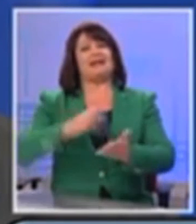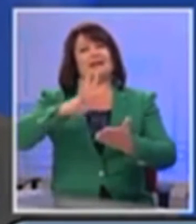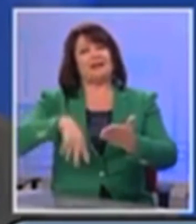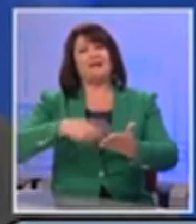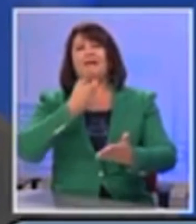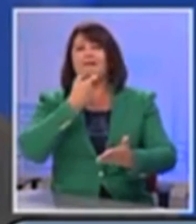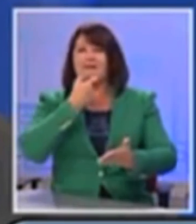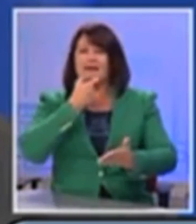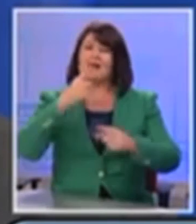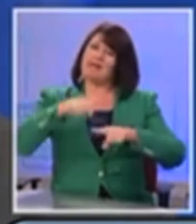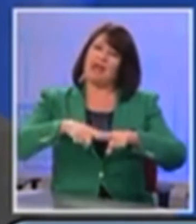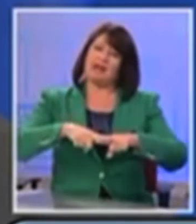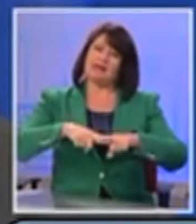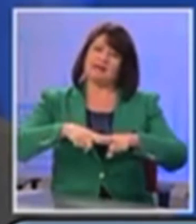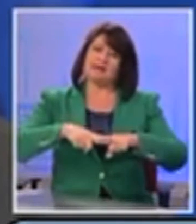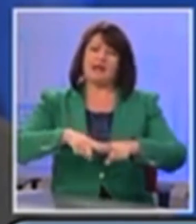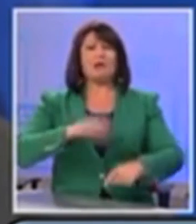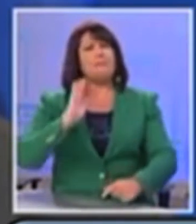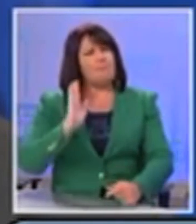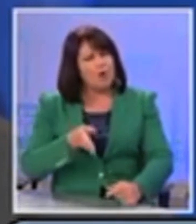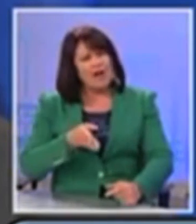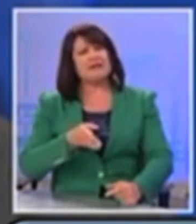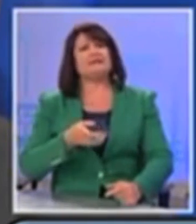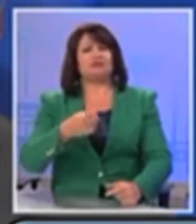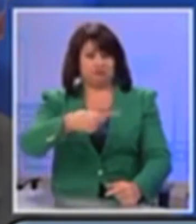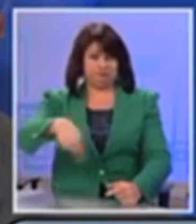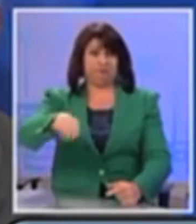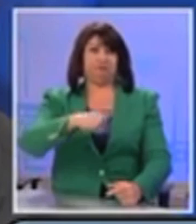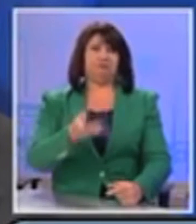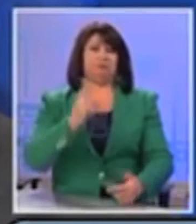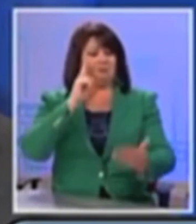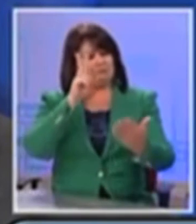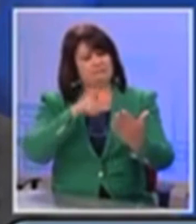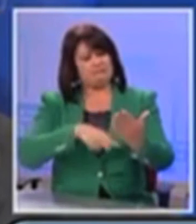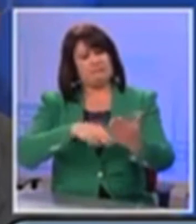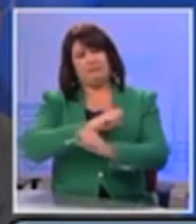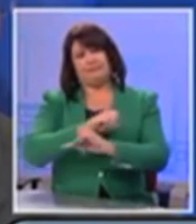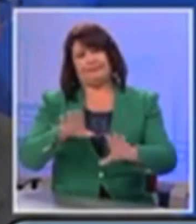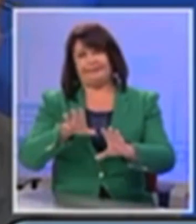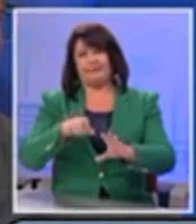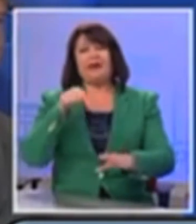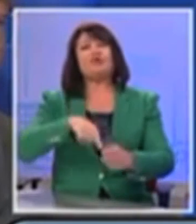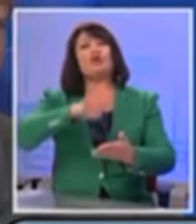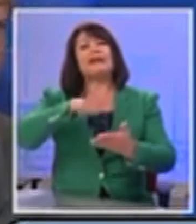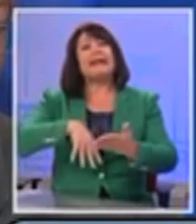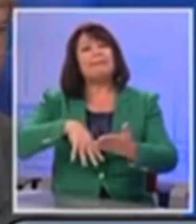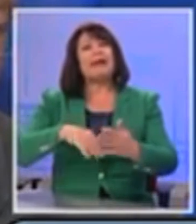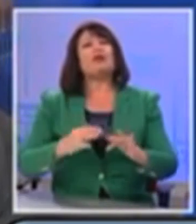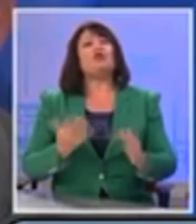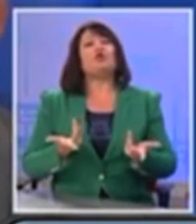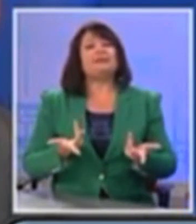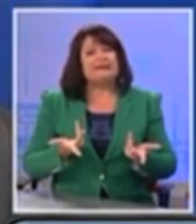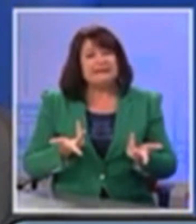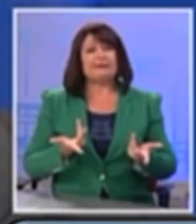diffusion maximum. C'est une version préliminaire parce qu'il y a quelques petites erreurs de coquille qui sont